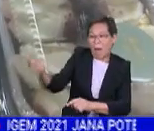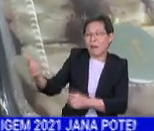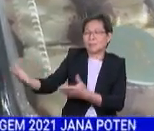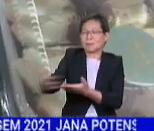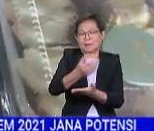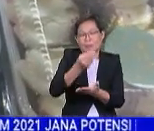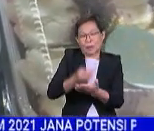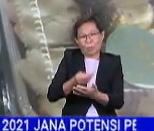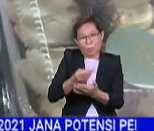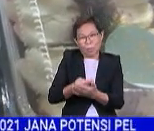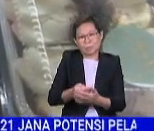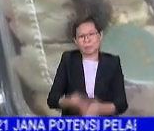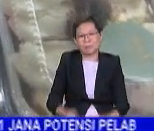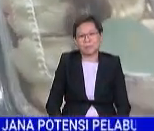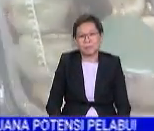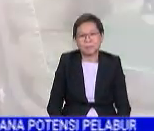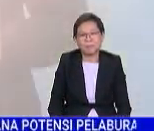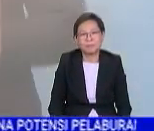menjana pendapatan.